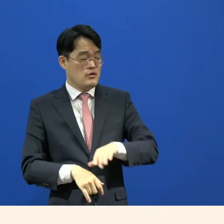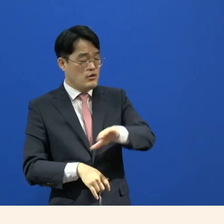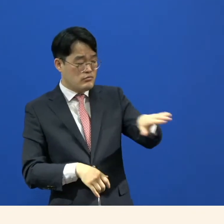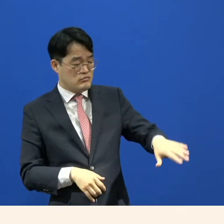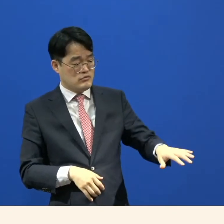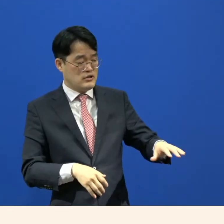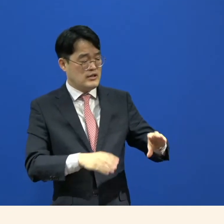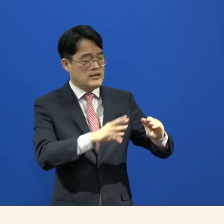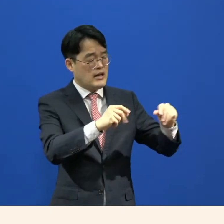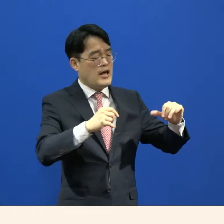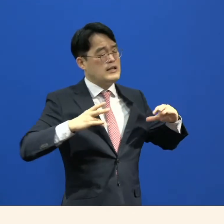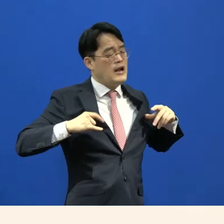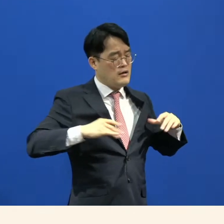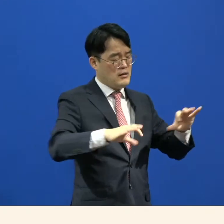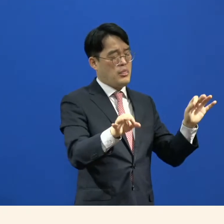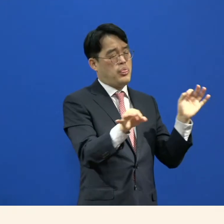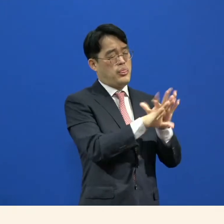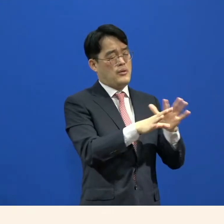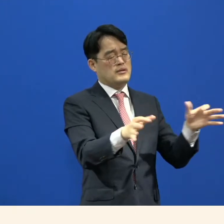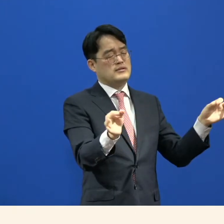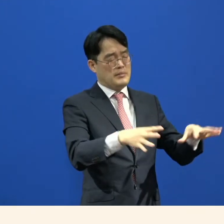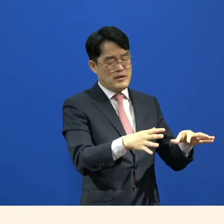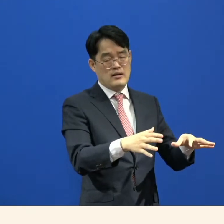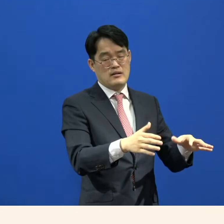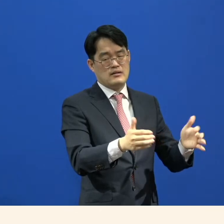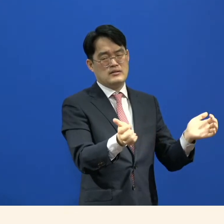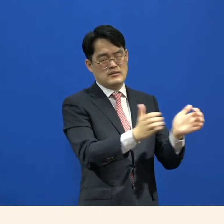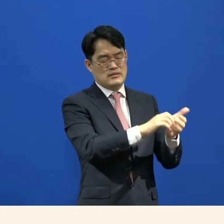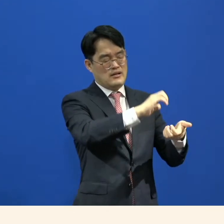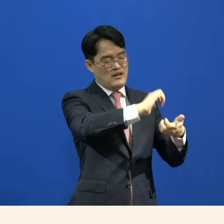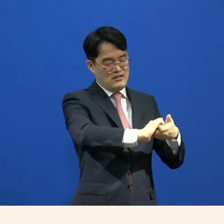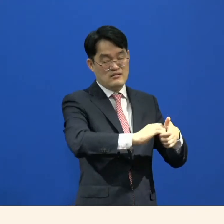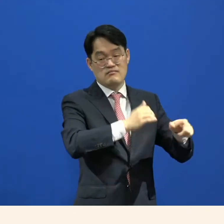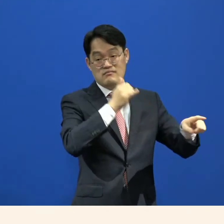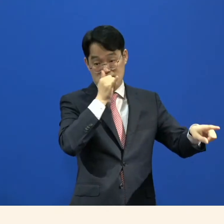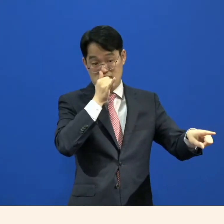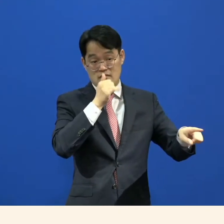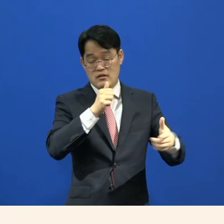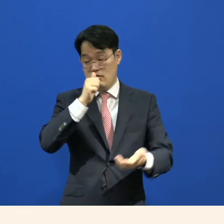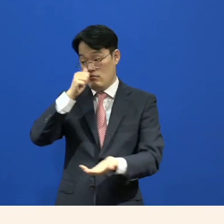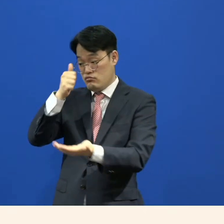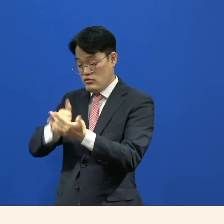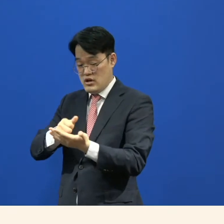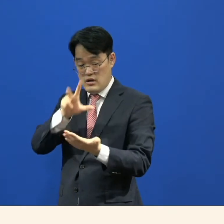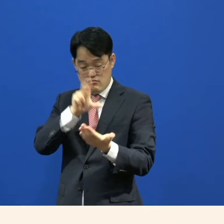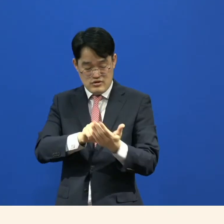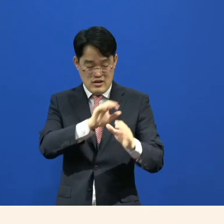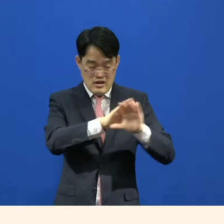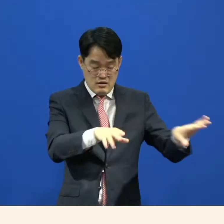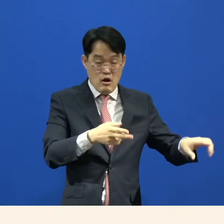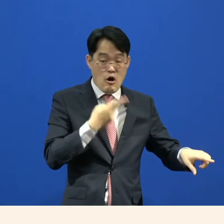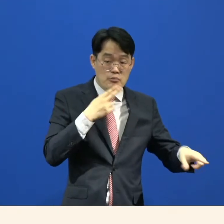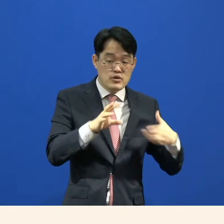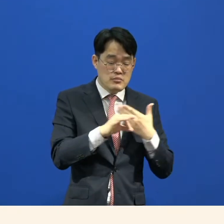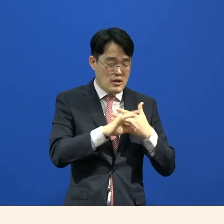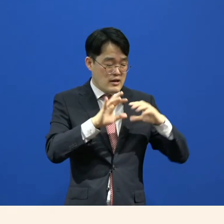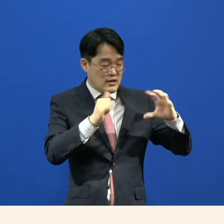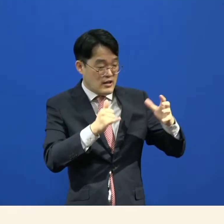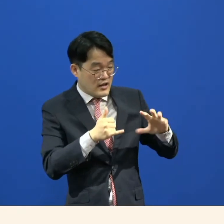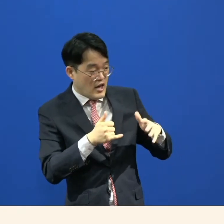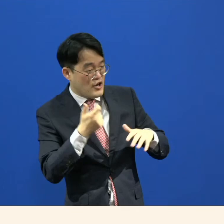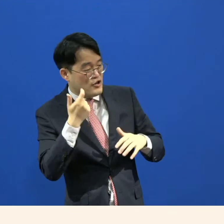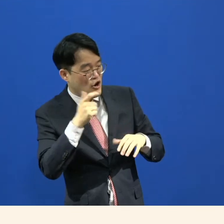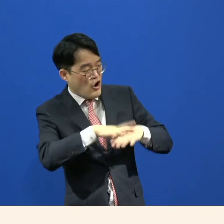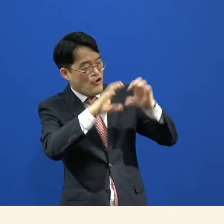것은 영원한 것이 아닙니다. 죄의 문제를 해결하지 않은 인생은 세상의 욕망과 세상의 영광을 쫓다가 모든 것이 잠깐입니다. 하나님과